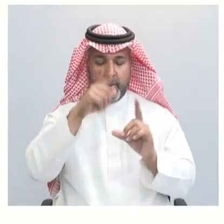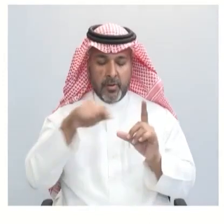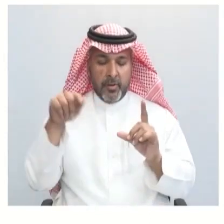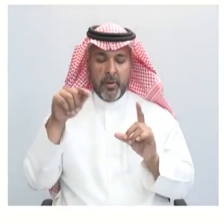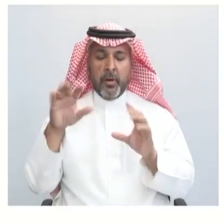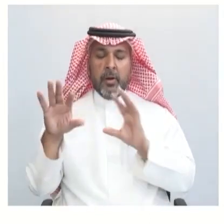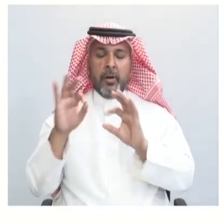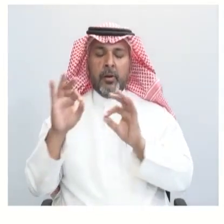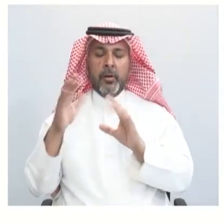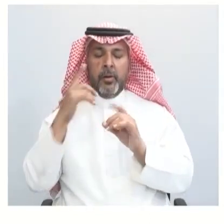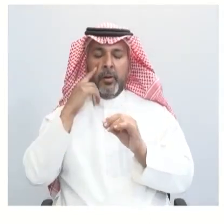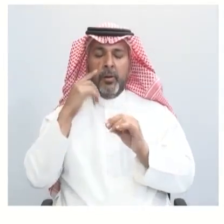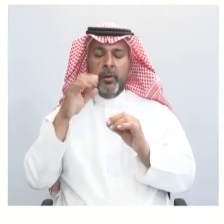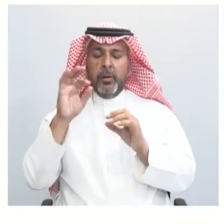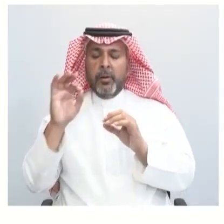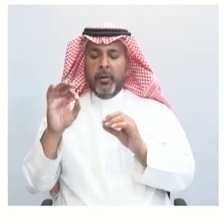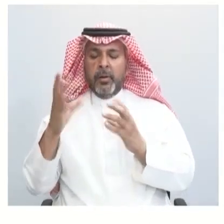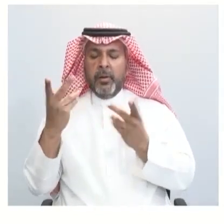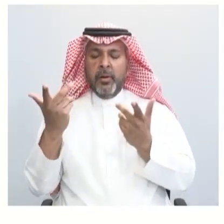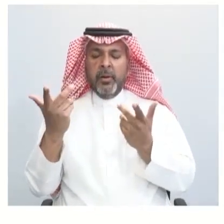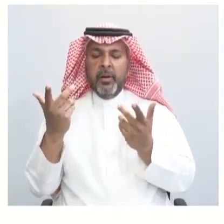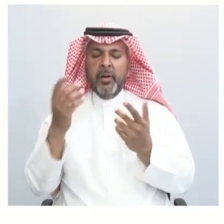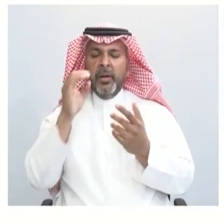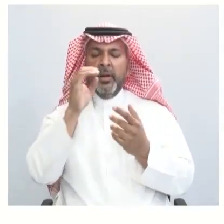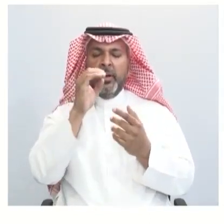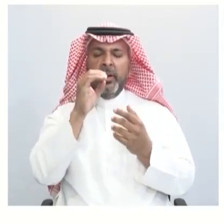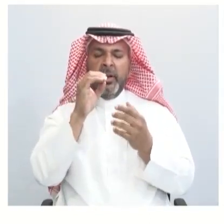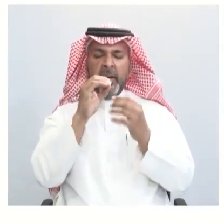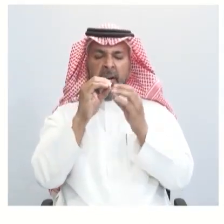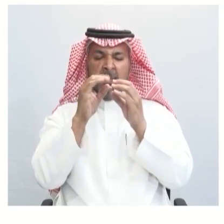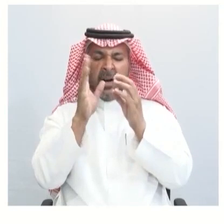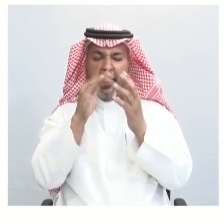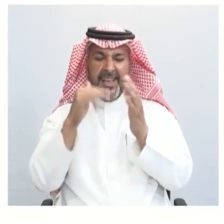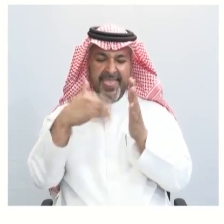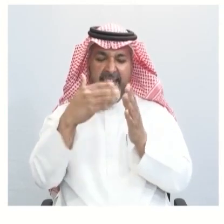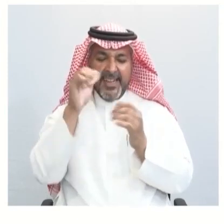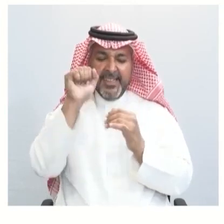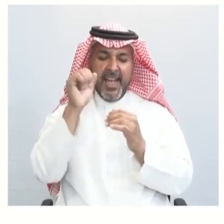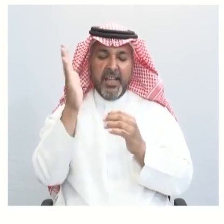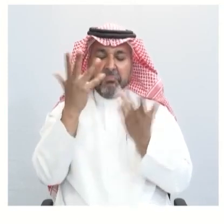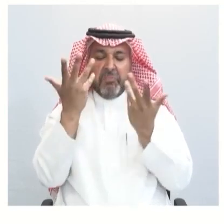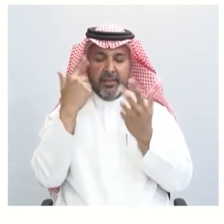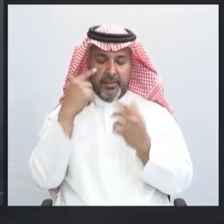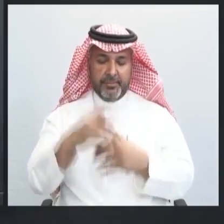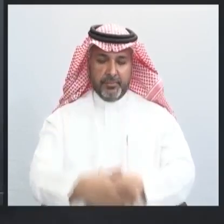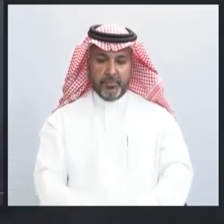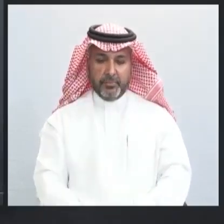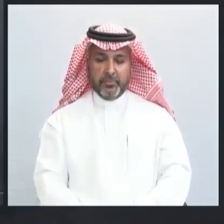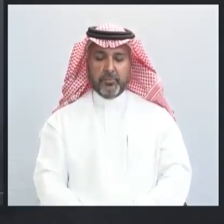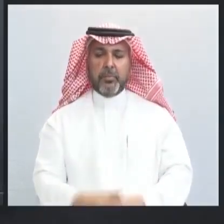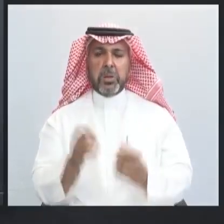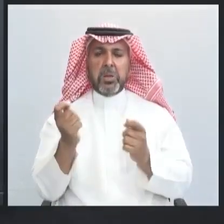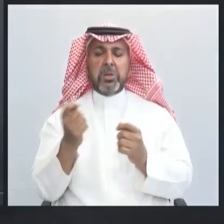مثلا ما تظهر لي اللي هو الجزء الثاني من الداله يظهر لي خط فقط